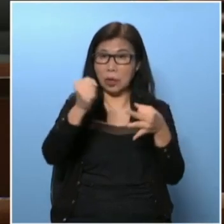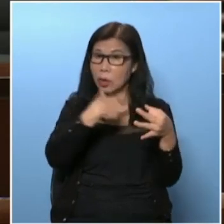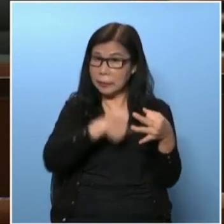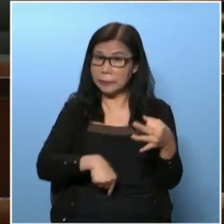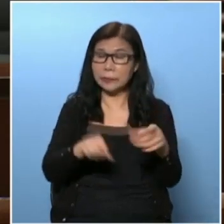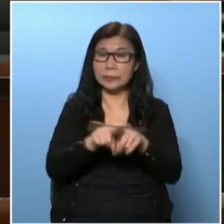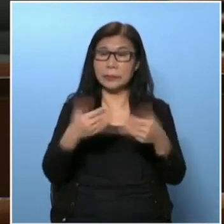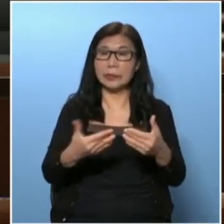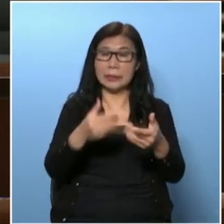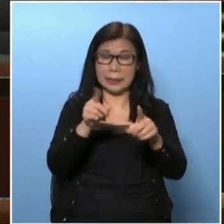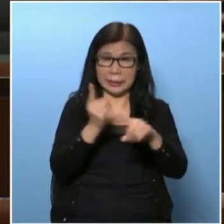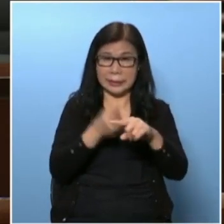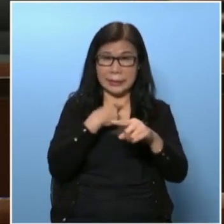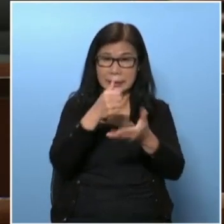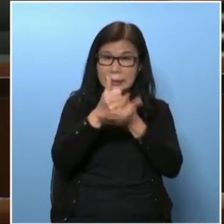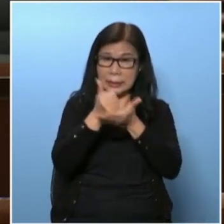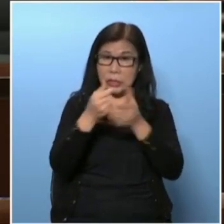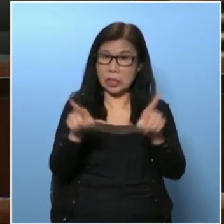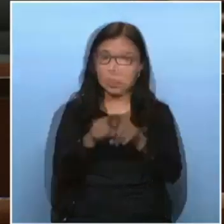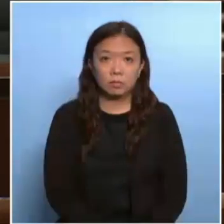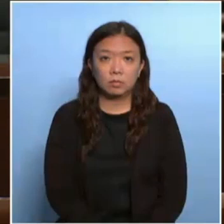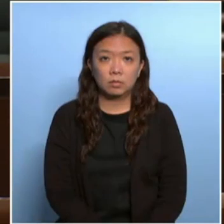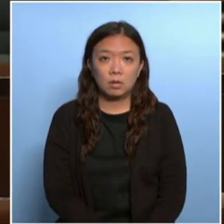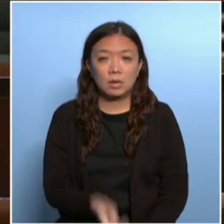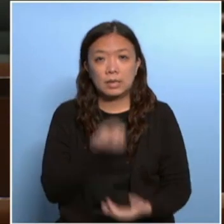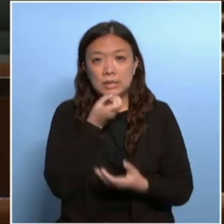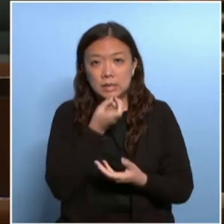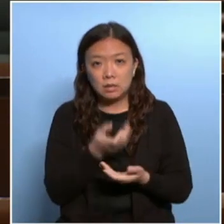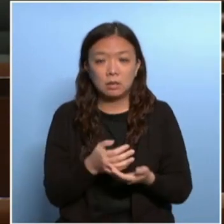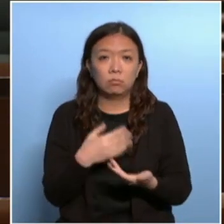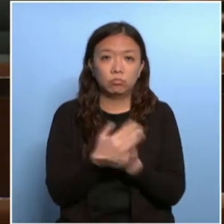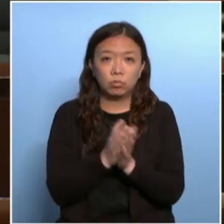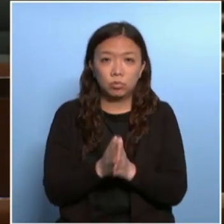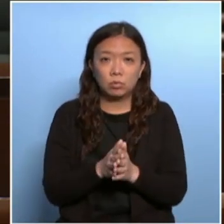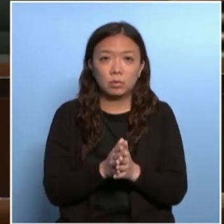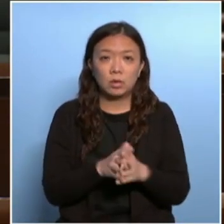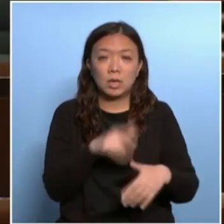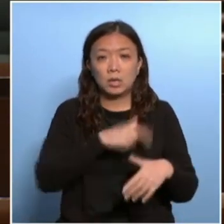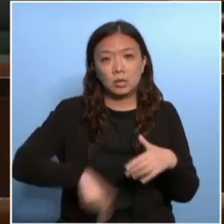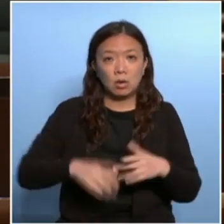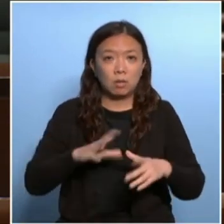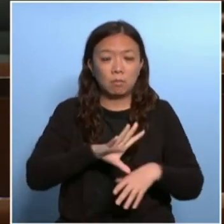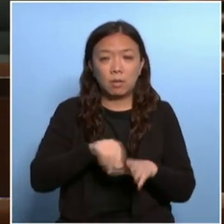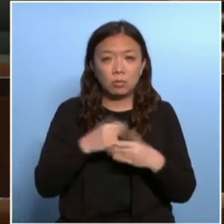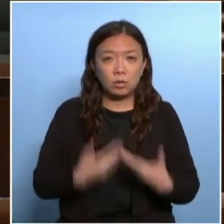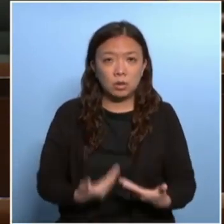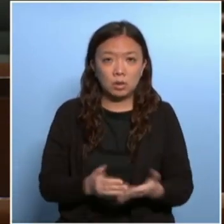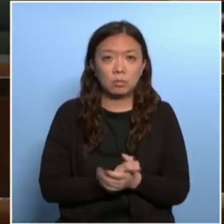定被要求去給一個意見給任何一位議員，包括現任的主席為